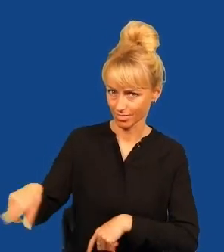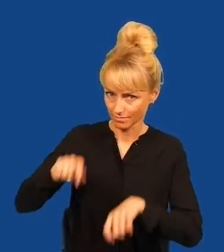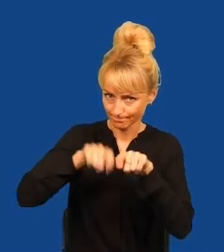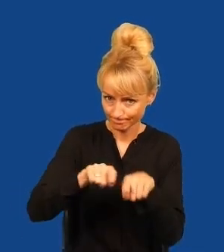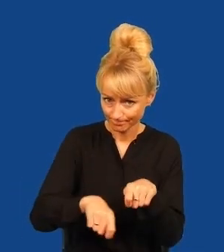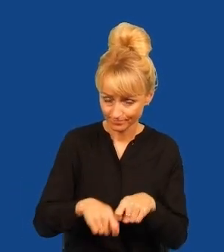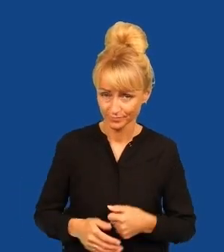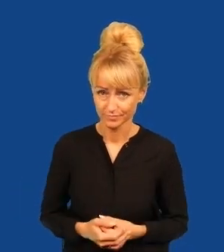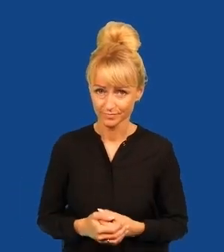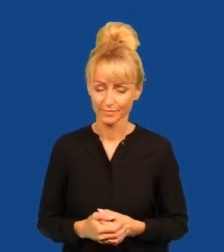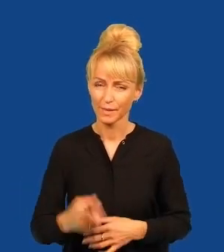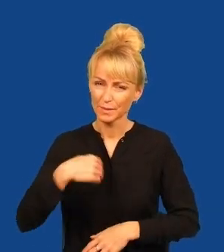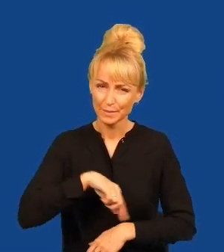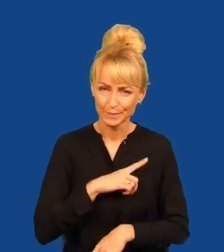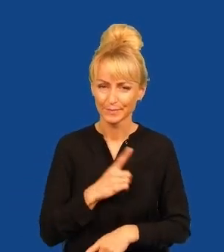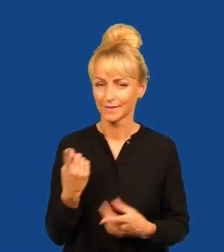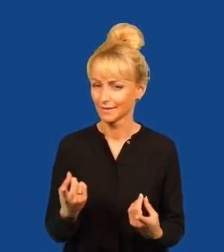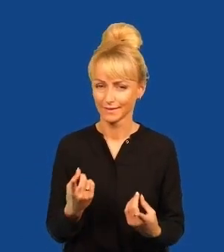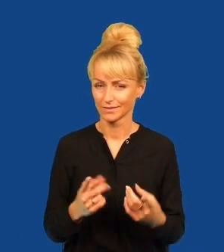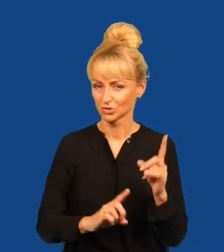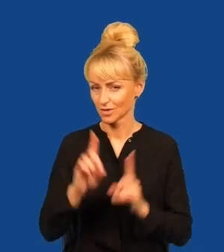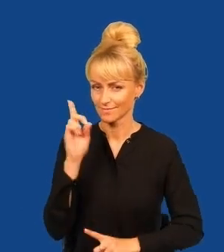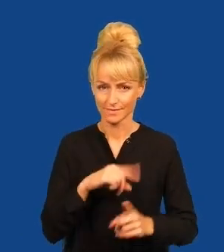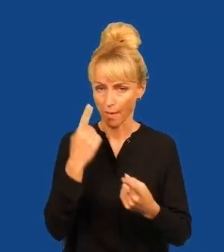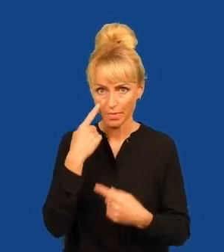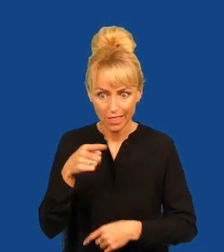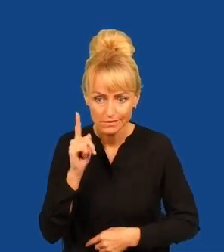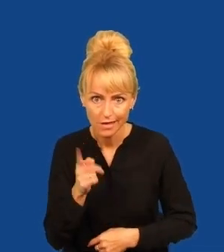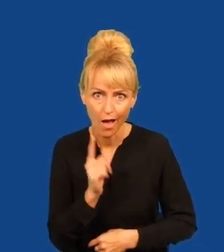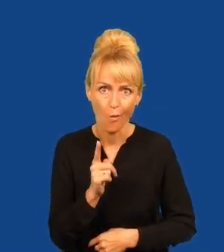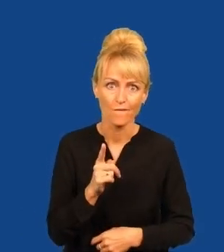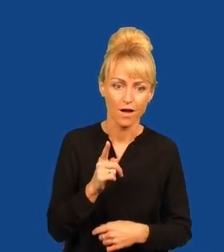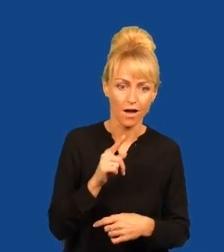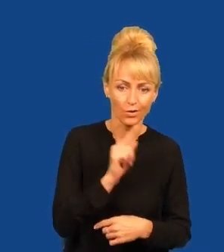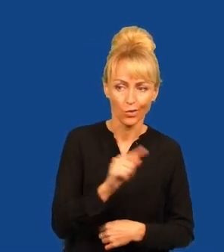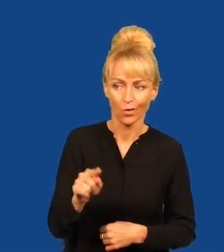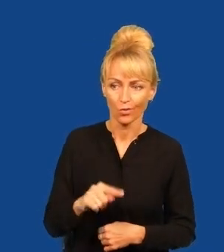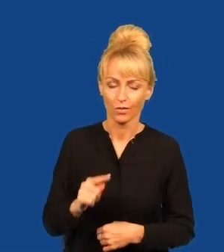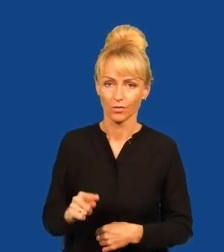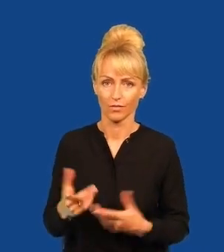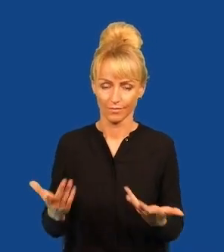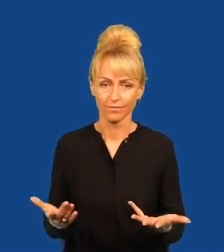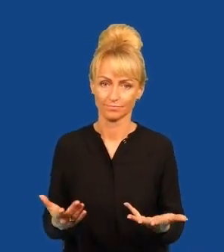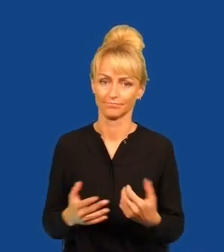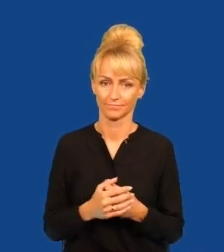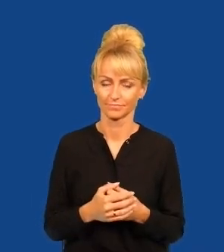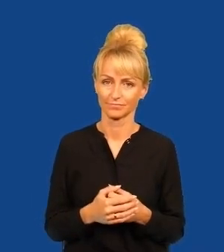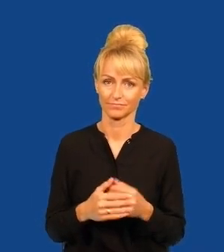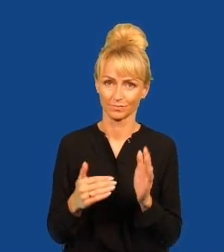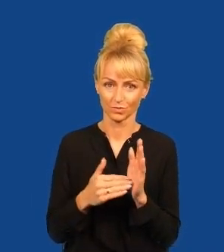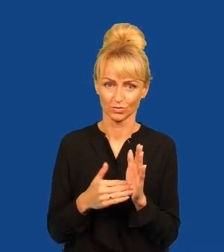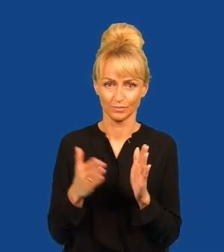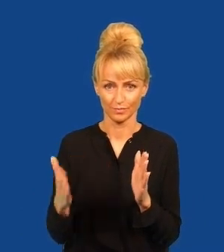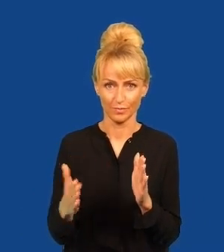jako użytkownicy uwagi, dlatego też rozłożyliśmy to na mniejsze decyzje i więcej ekranów. Podsumuję